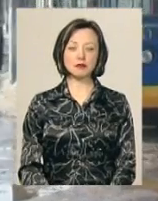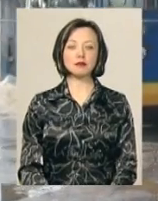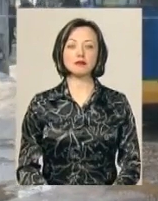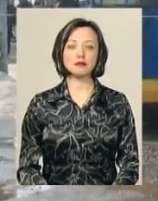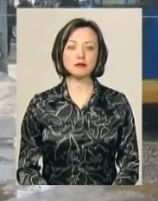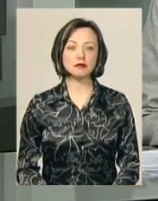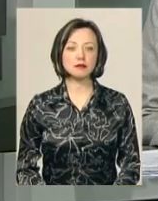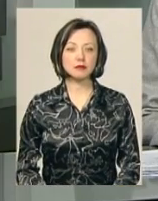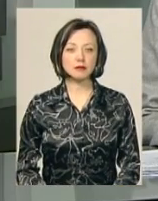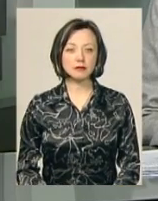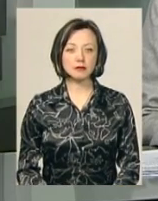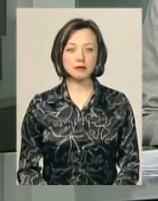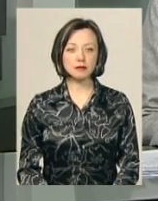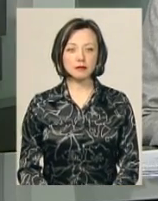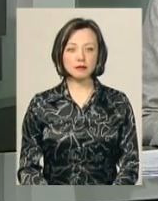Центр».